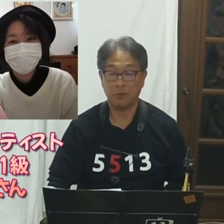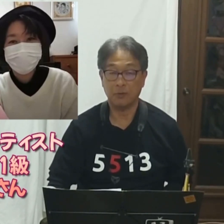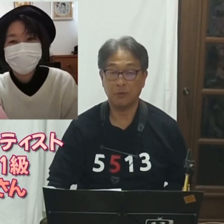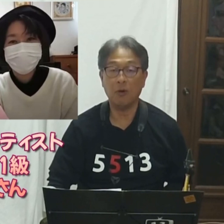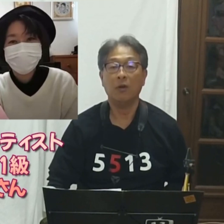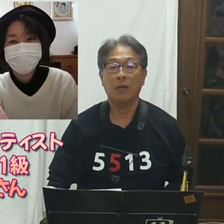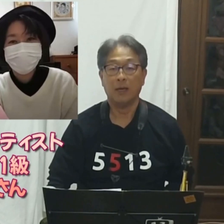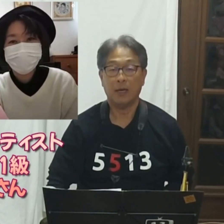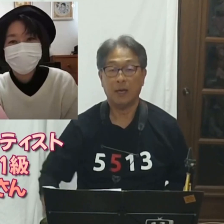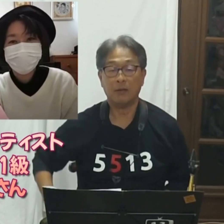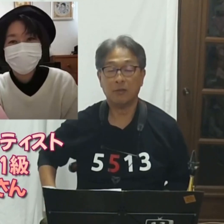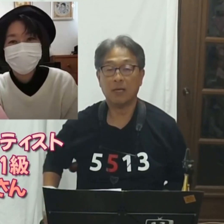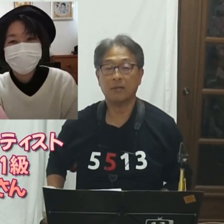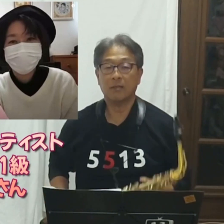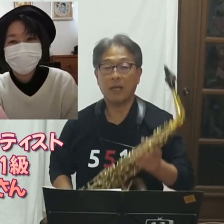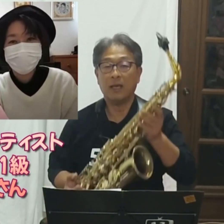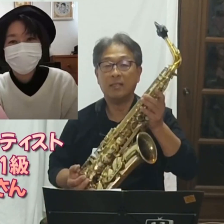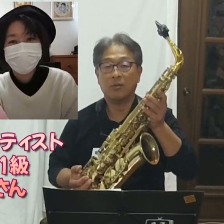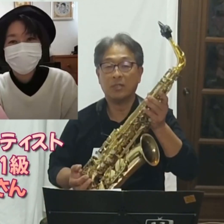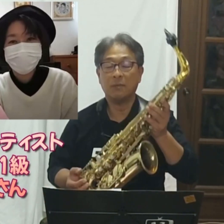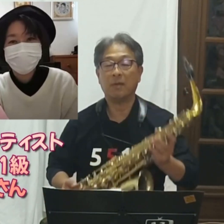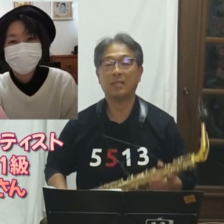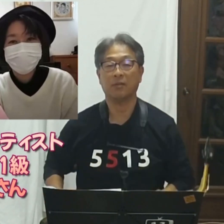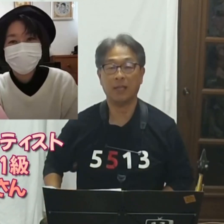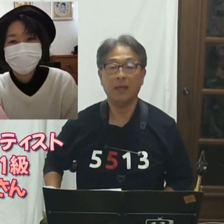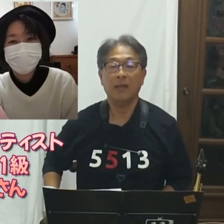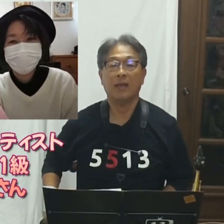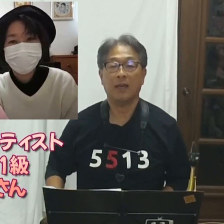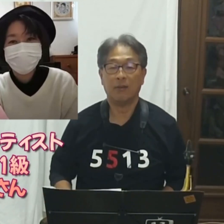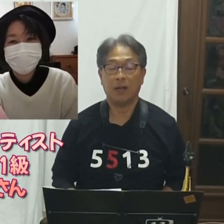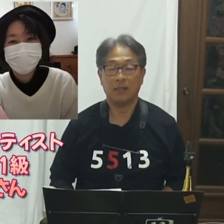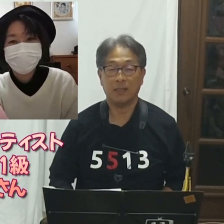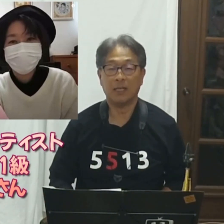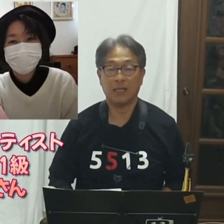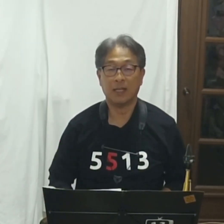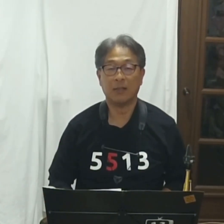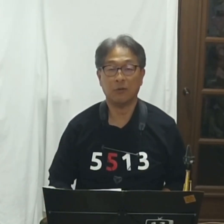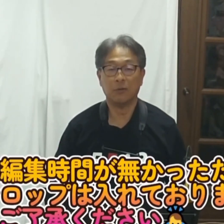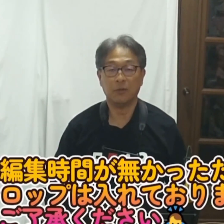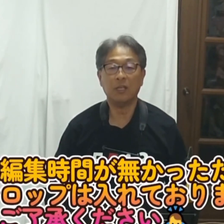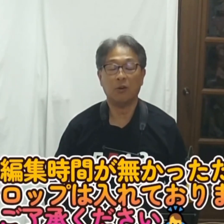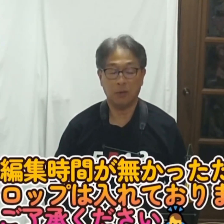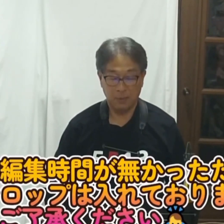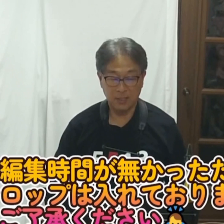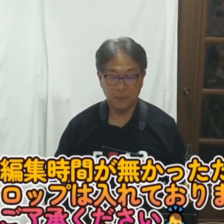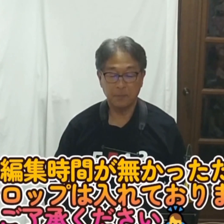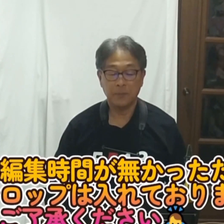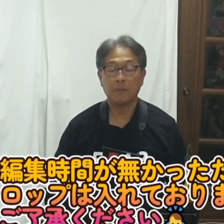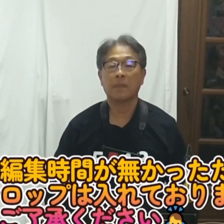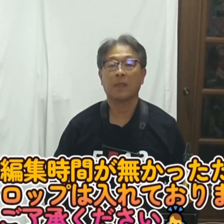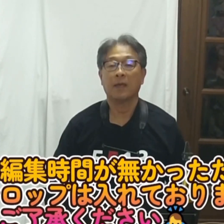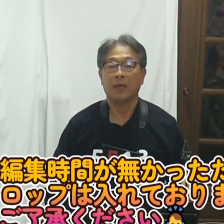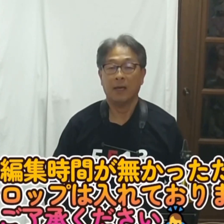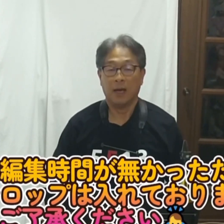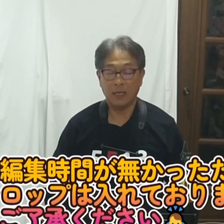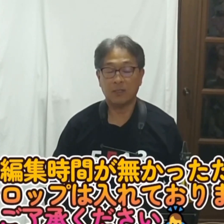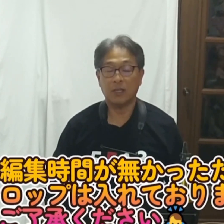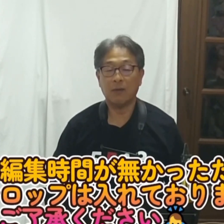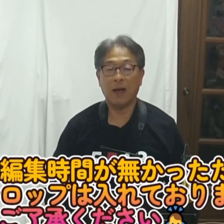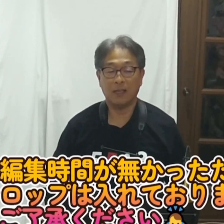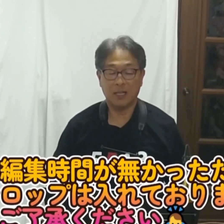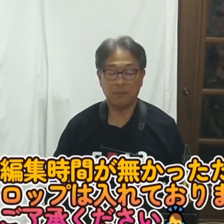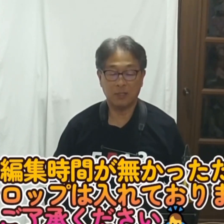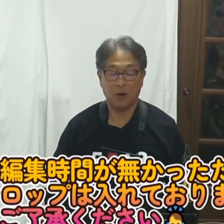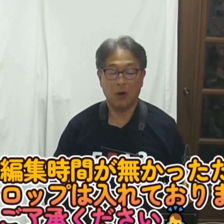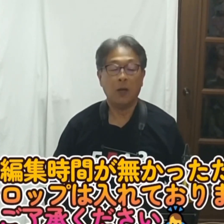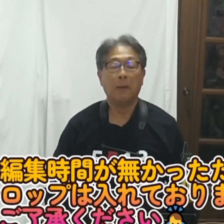曲を、アルトサックスで演奏してみましたので、ご覧いただけたらというふうに思います。はい、それ